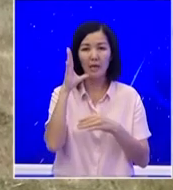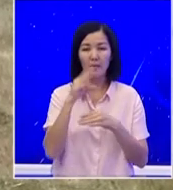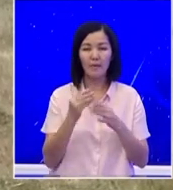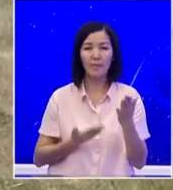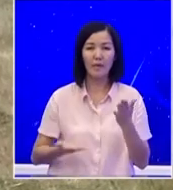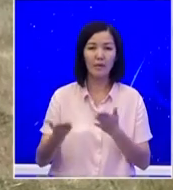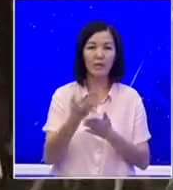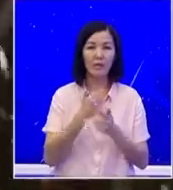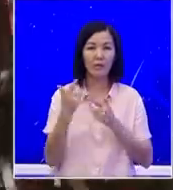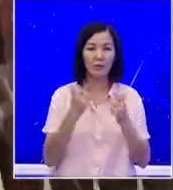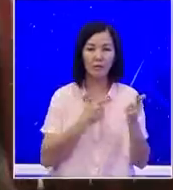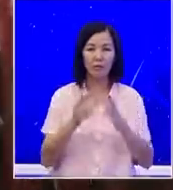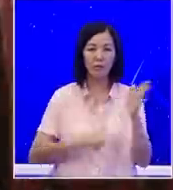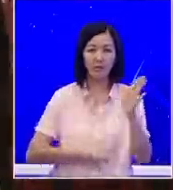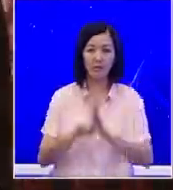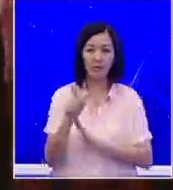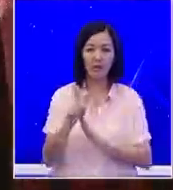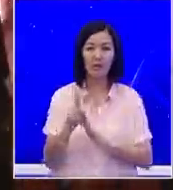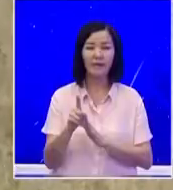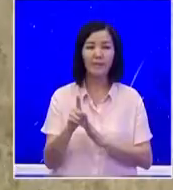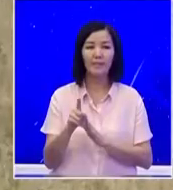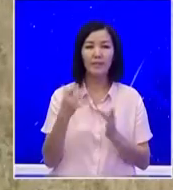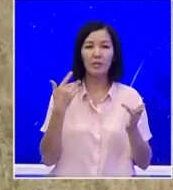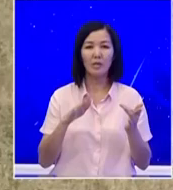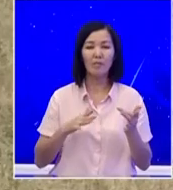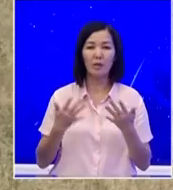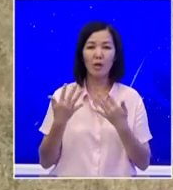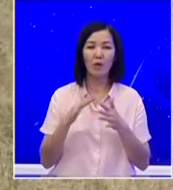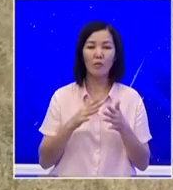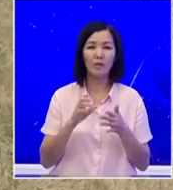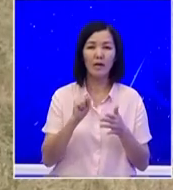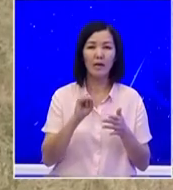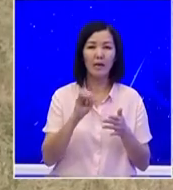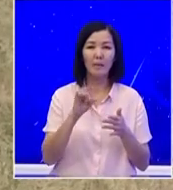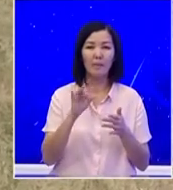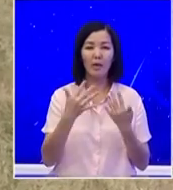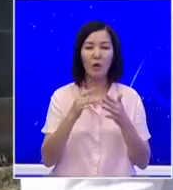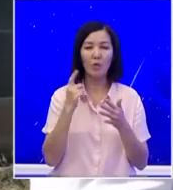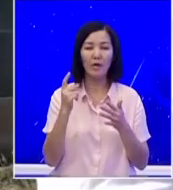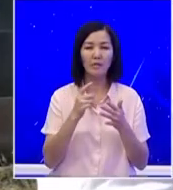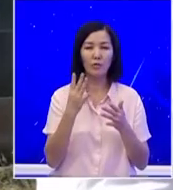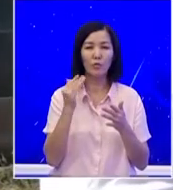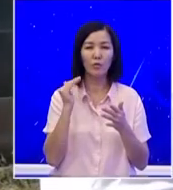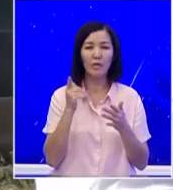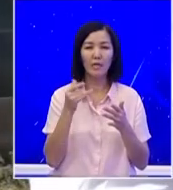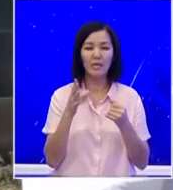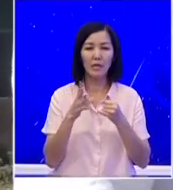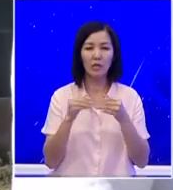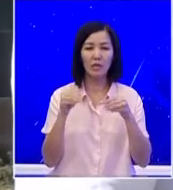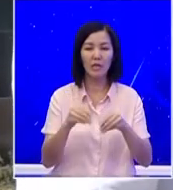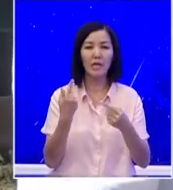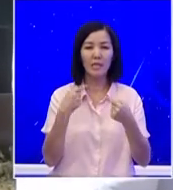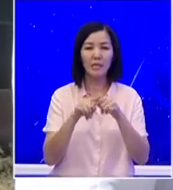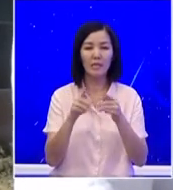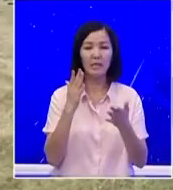азығын дайындауға білек сыбана кіріскен. Соның бірі Жамбыл ауылдық округіндегі Айбек шаруа қожалығы. 4 гектар жоңышқа алқабына түскен техникалары